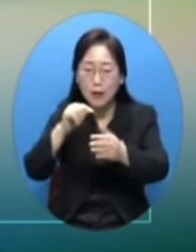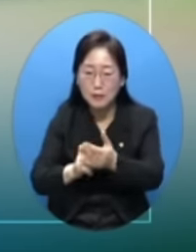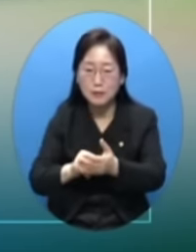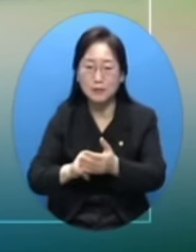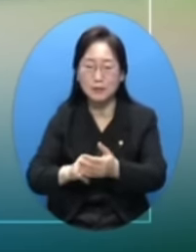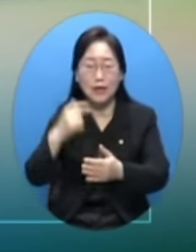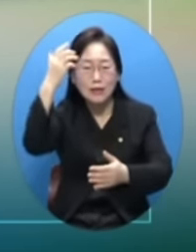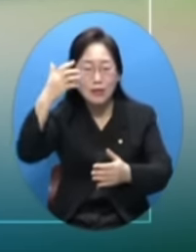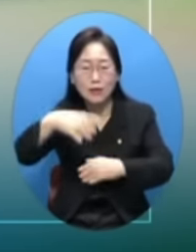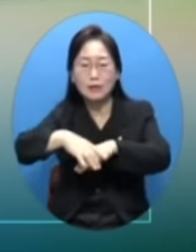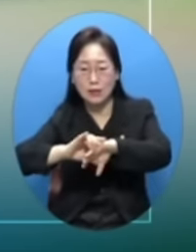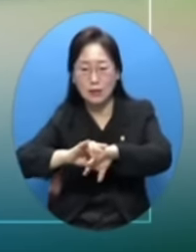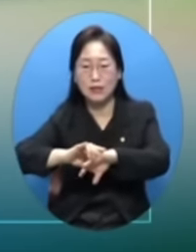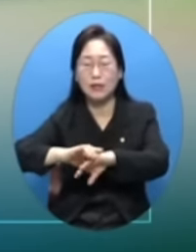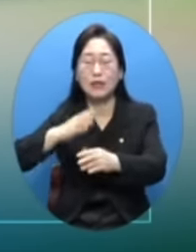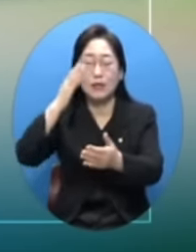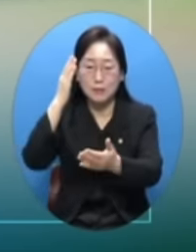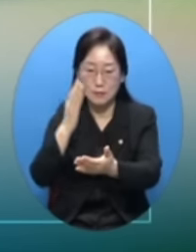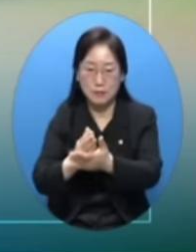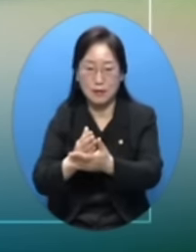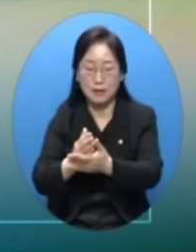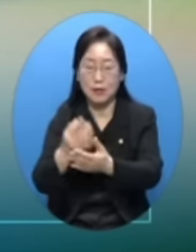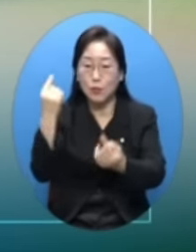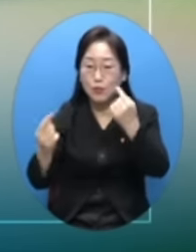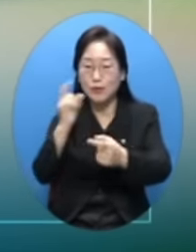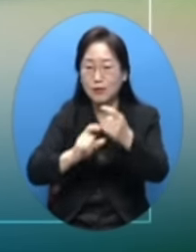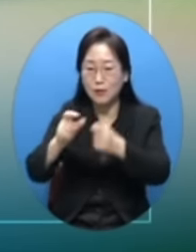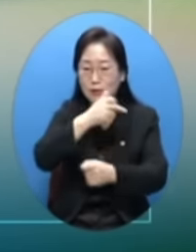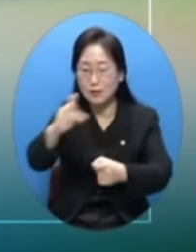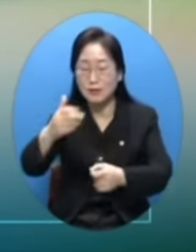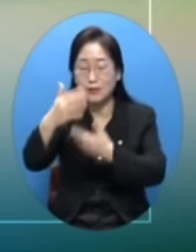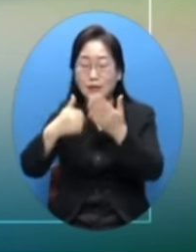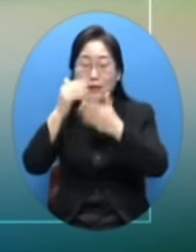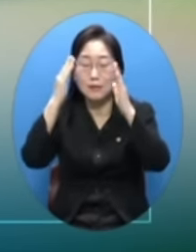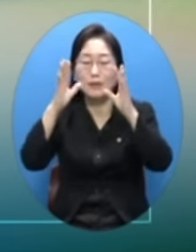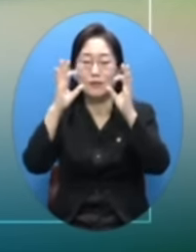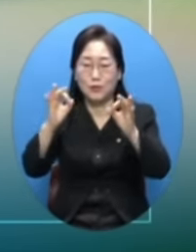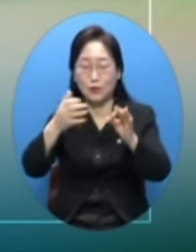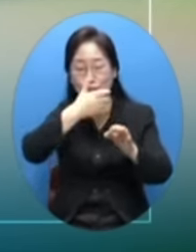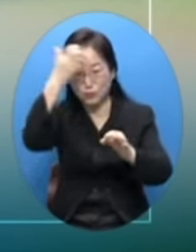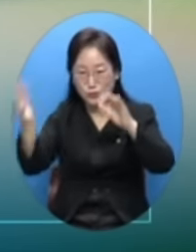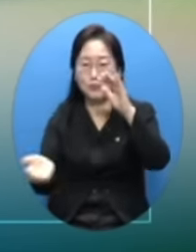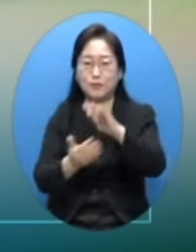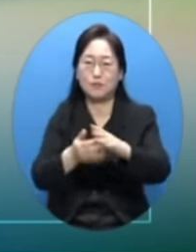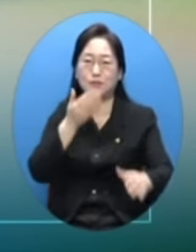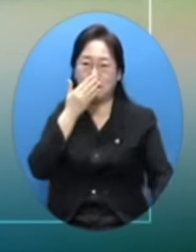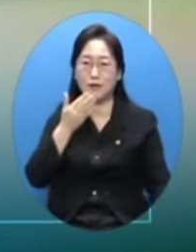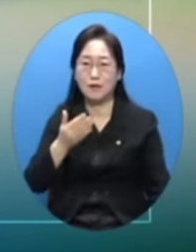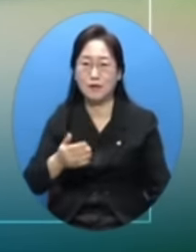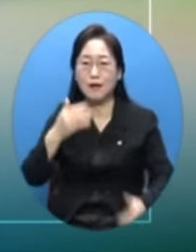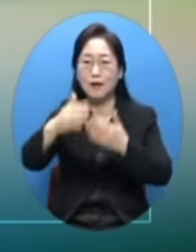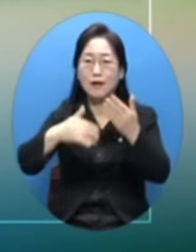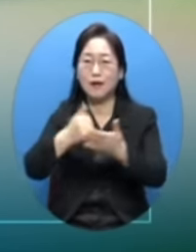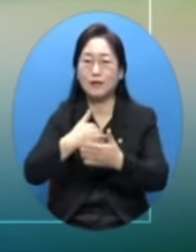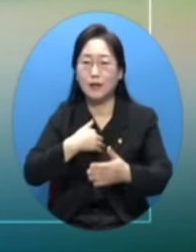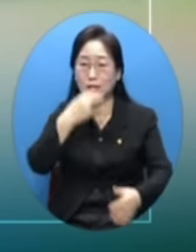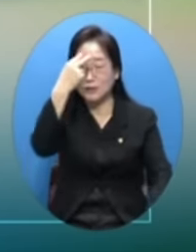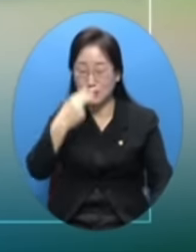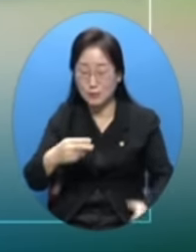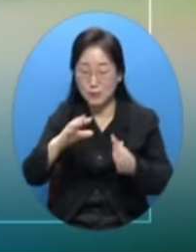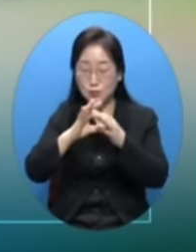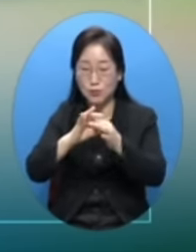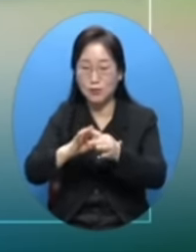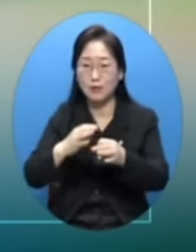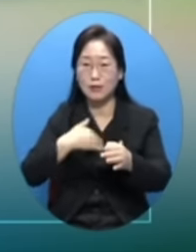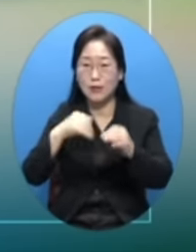장애를 뛰어넘어 나의 장애보다 크신 하나님을 바라볼 때 꿈은 이루어집니다 아멘 하나님은 저의 실명을 통해 저의